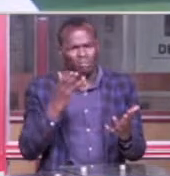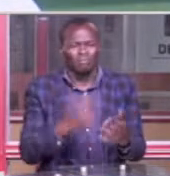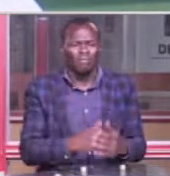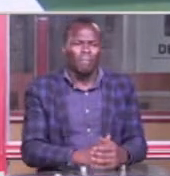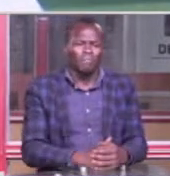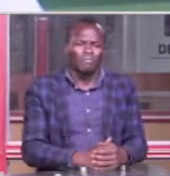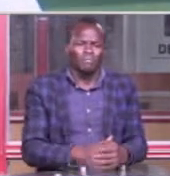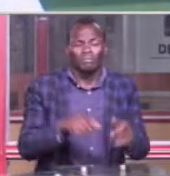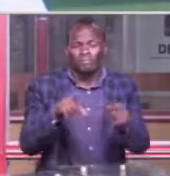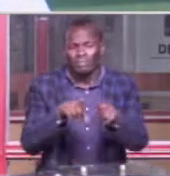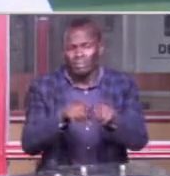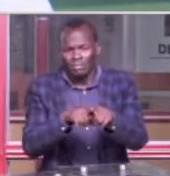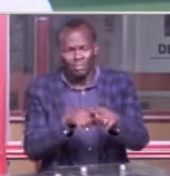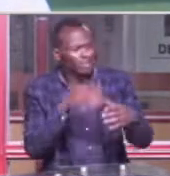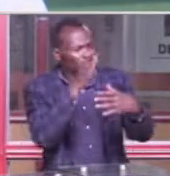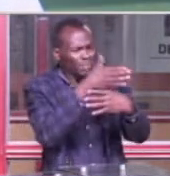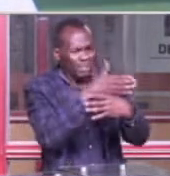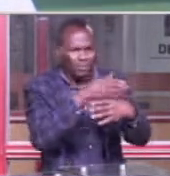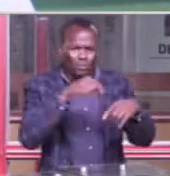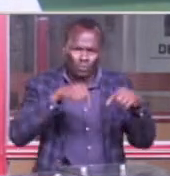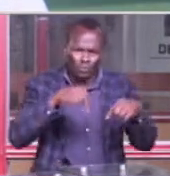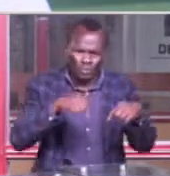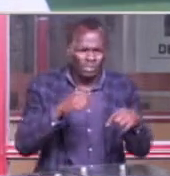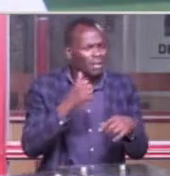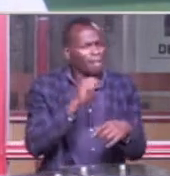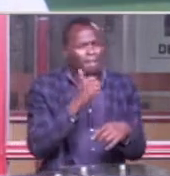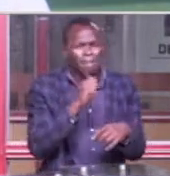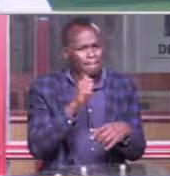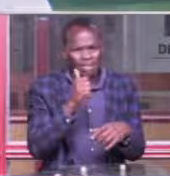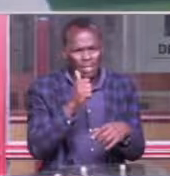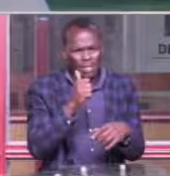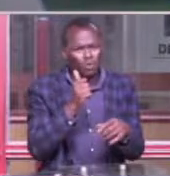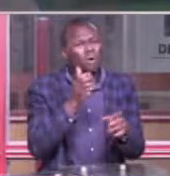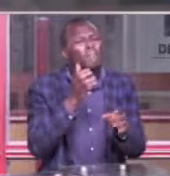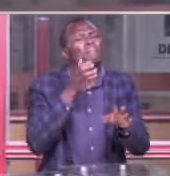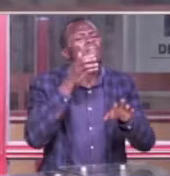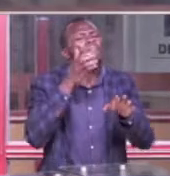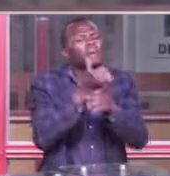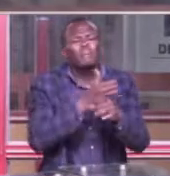and the ministry today has not made any statement.